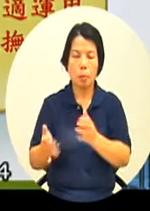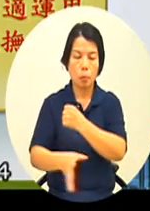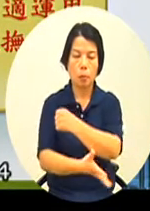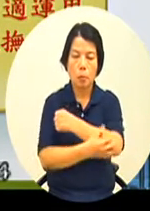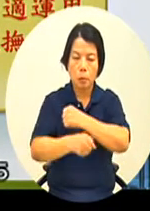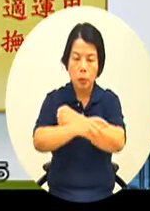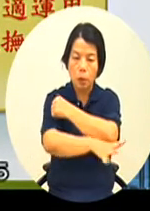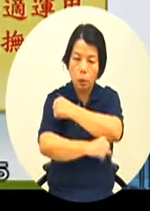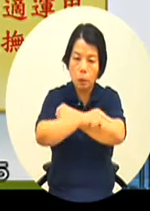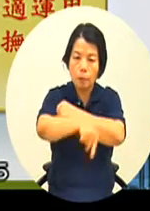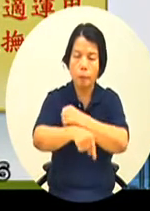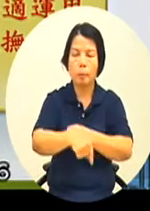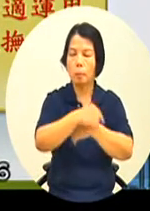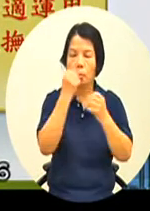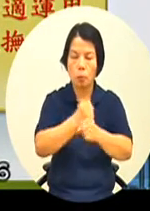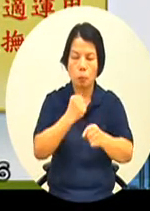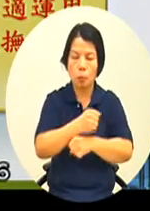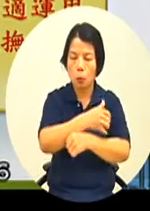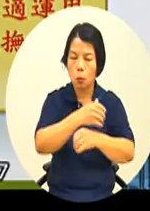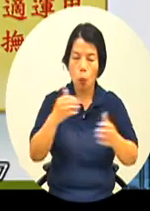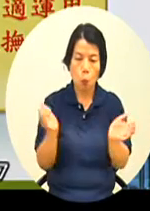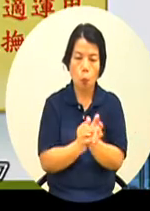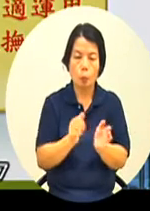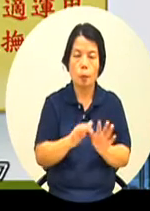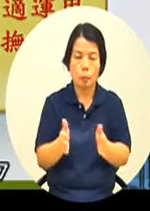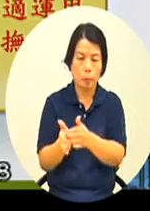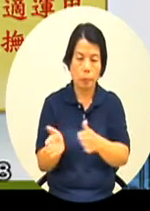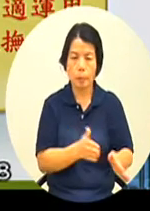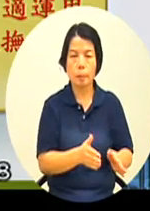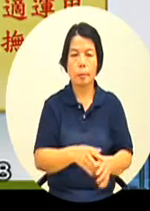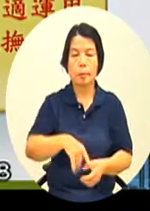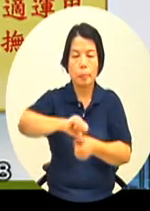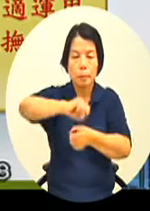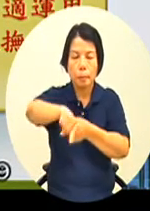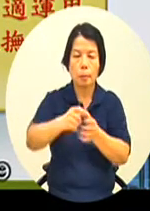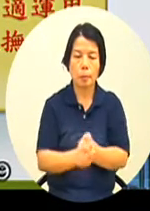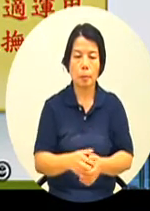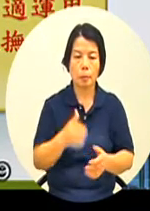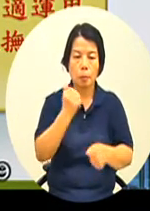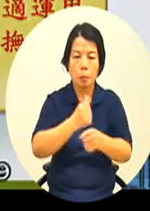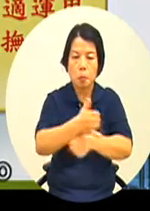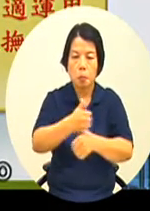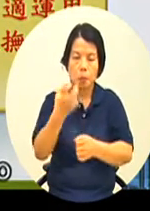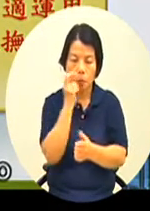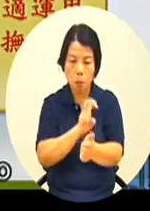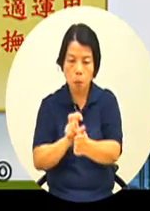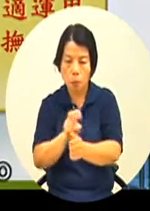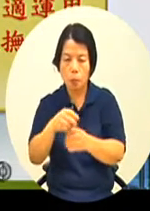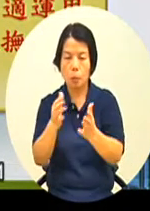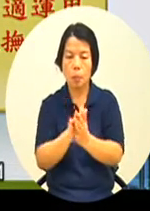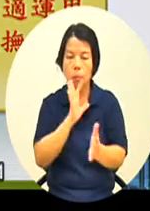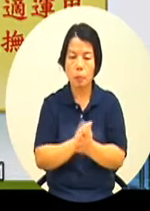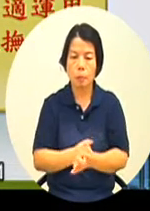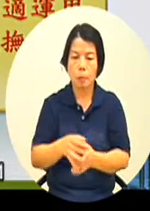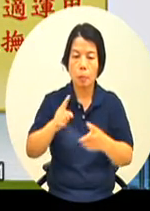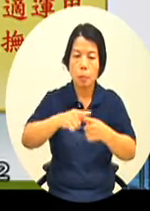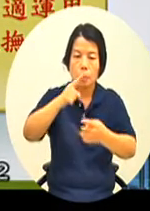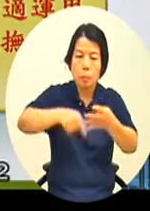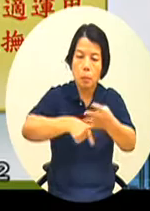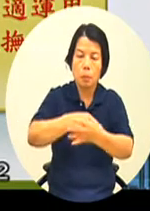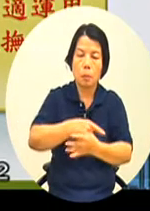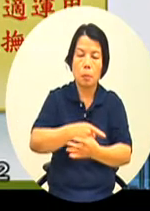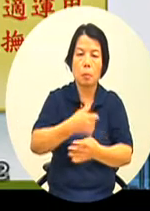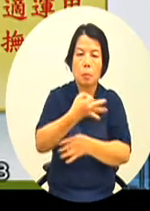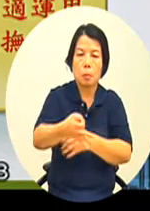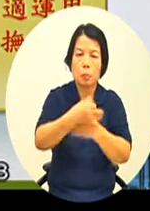服务工作之外，我们希望第一个落实员工管控机制，遵守人事会的支出，这里边方法包括